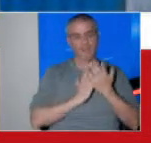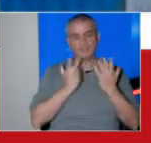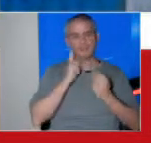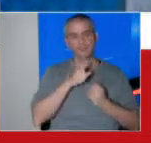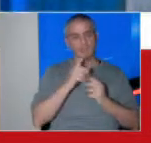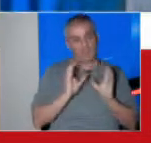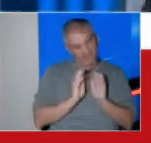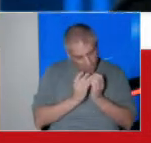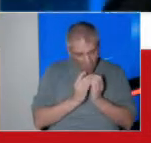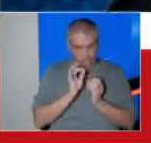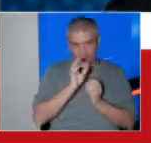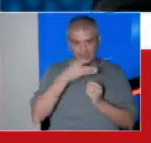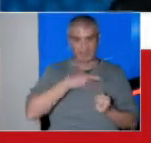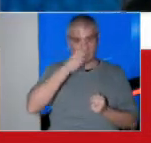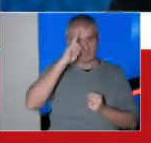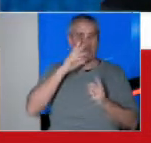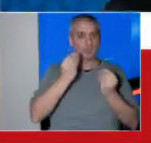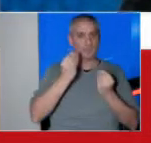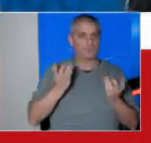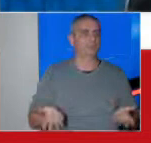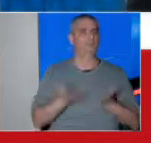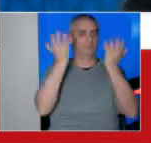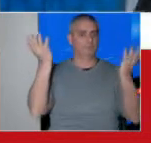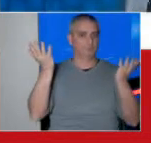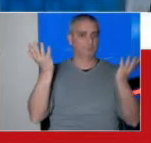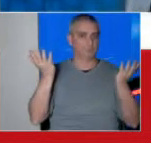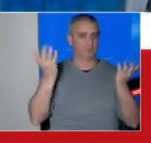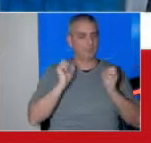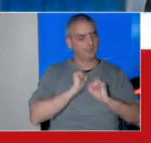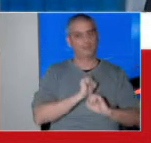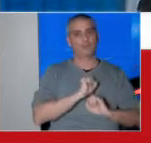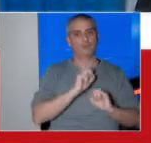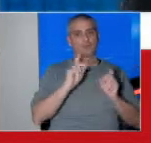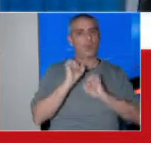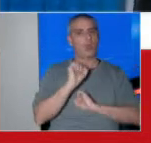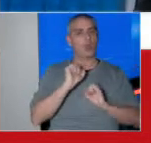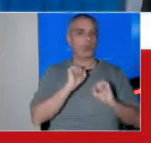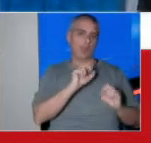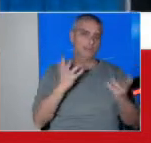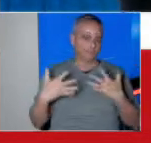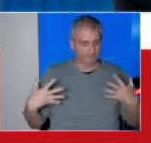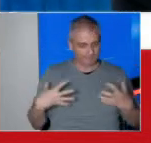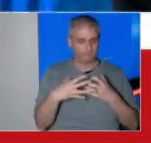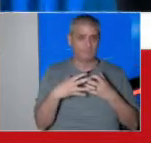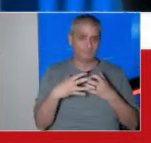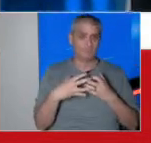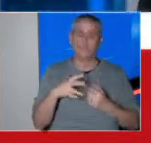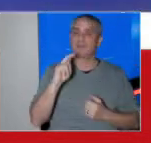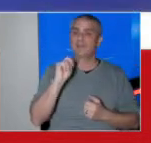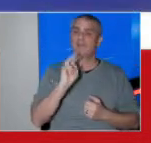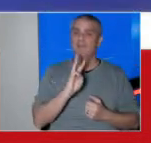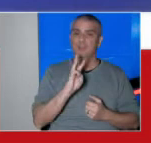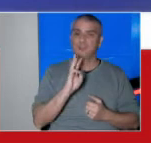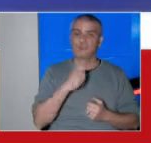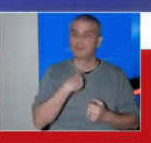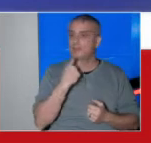שמכונה הקומץ באוהדי ביתר, אולי הדבר הזה גם יעורר את הערבות בין האוהדים וקרב את המחנות האלה. נדב שטראוכלר. אני חייב